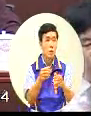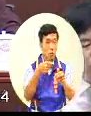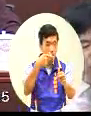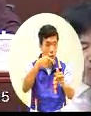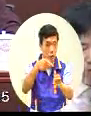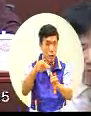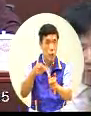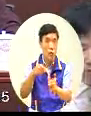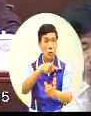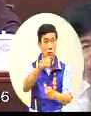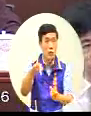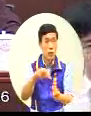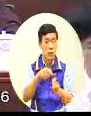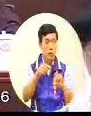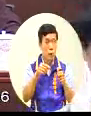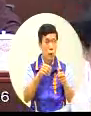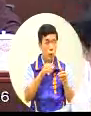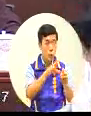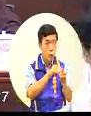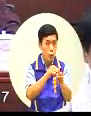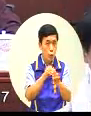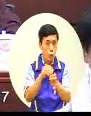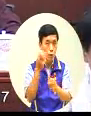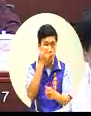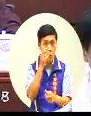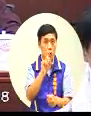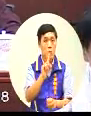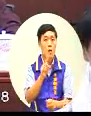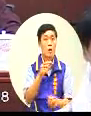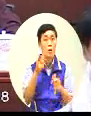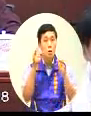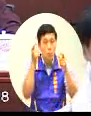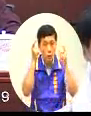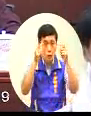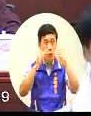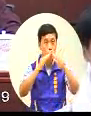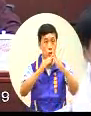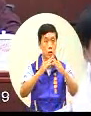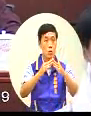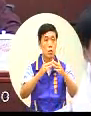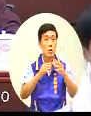稽查等等，那个目前在筹。 全高雄市只有100个吗？ 对。